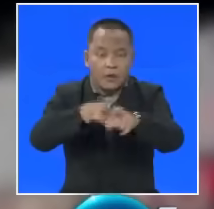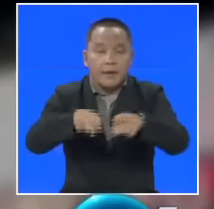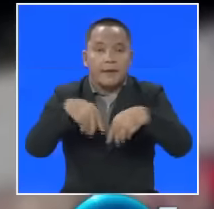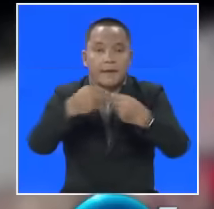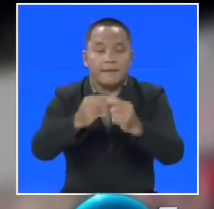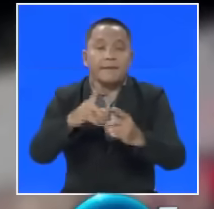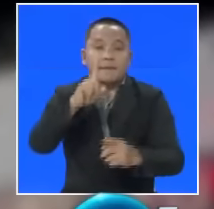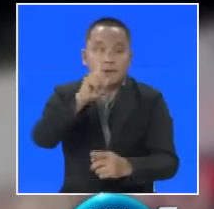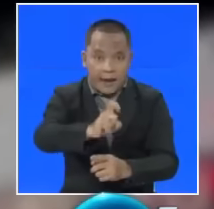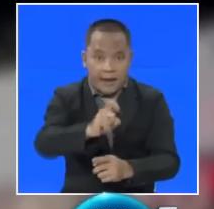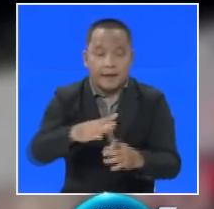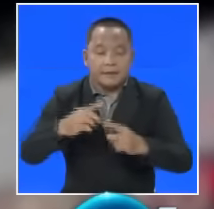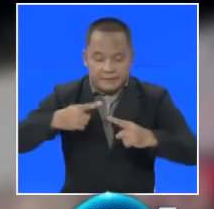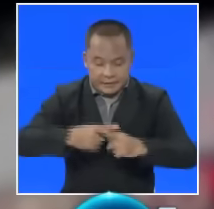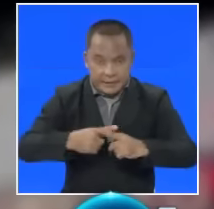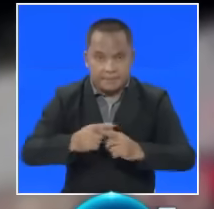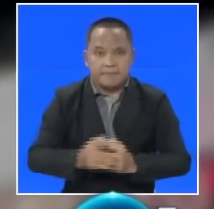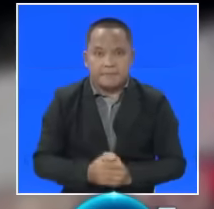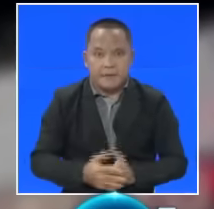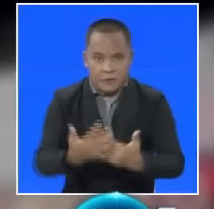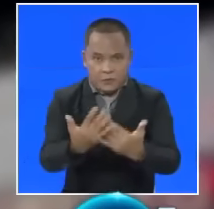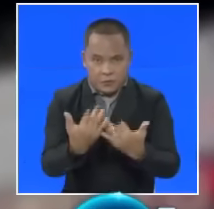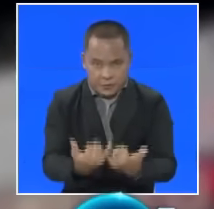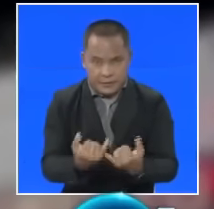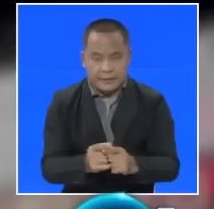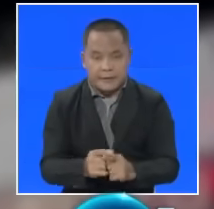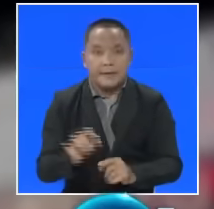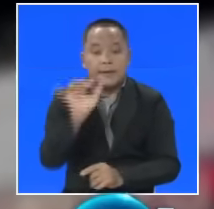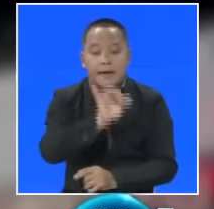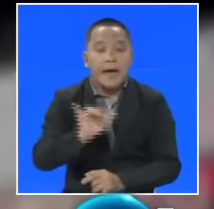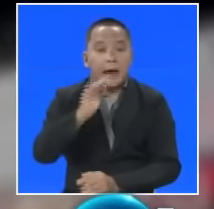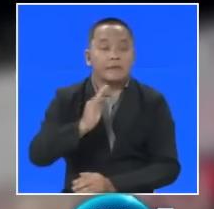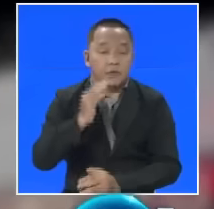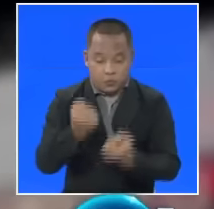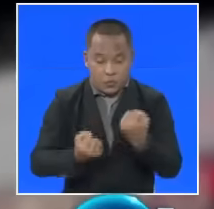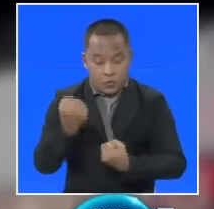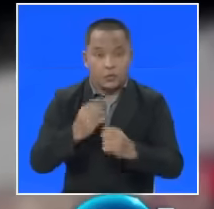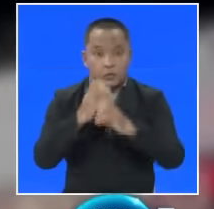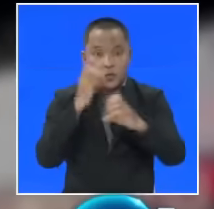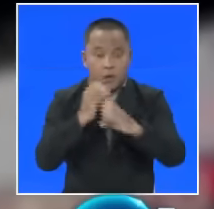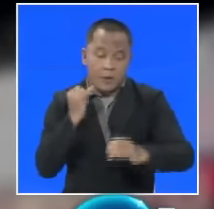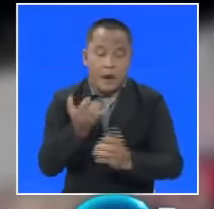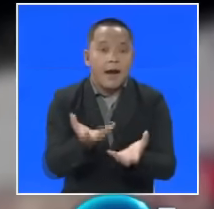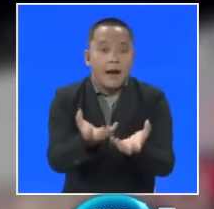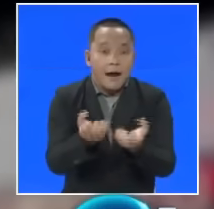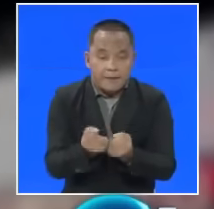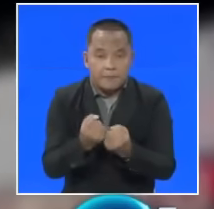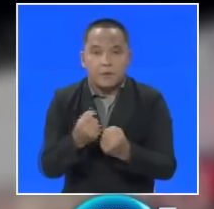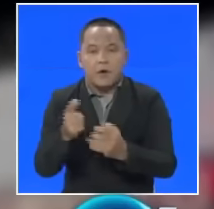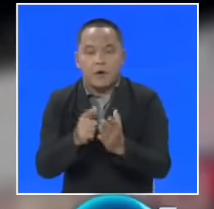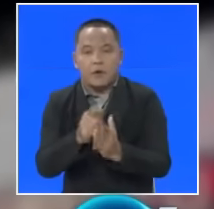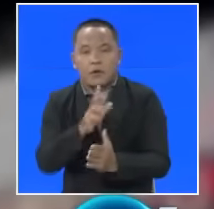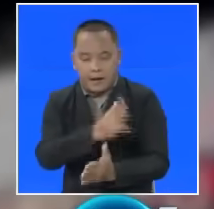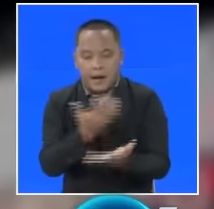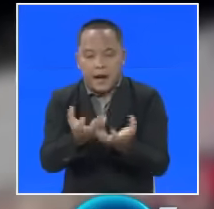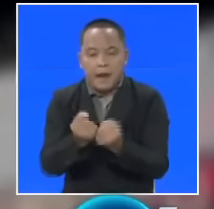ำให้มีผู้เสียชีวิตและได้รับบาดเจ็บล่าสุดวันนี้นะคะญาติของนายอภิสิทธิ์ผู้เสียชีวิตเดินทางมารับศพออกจากโรงพยาบ